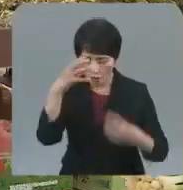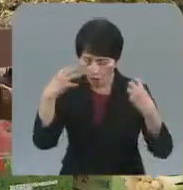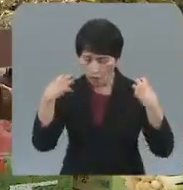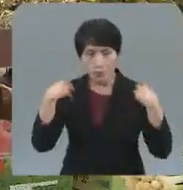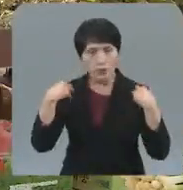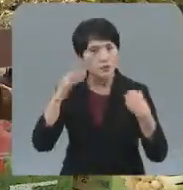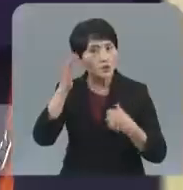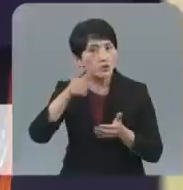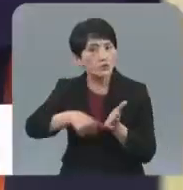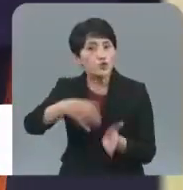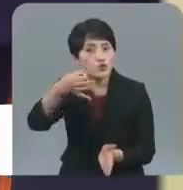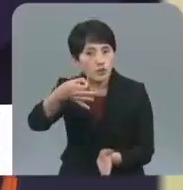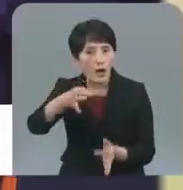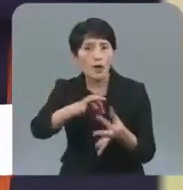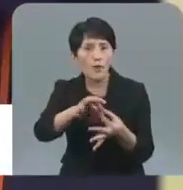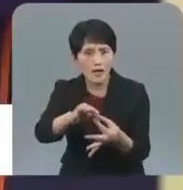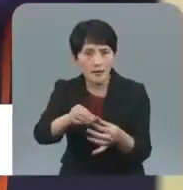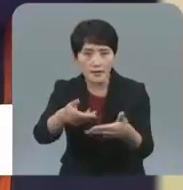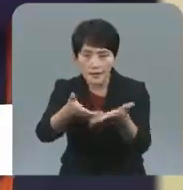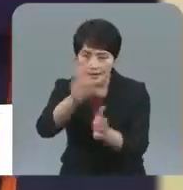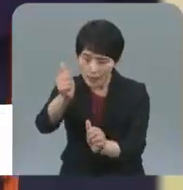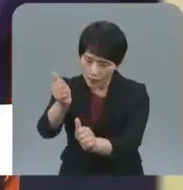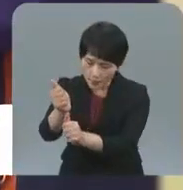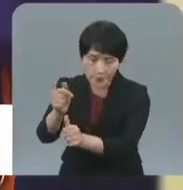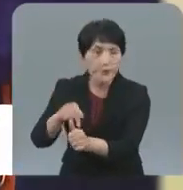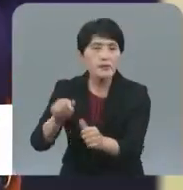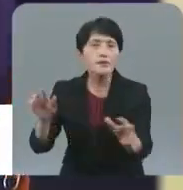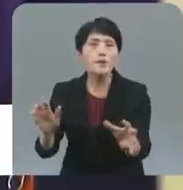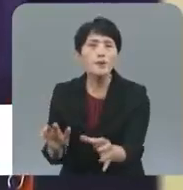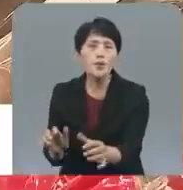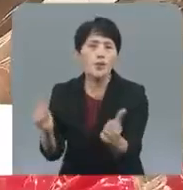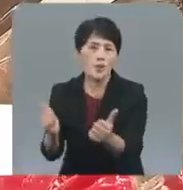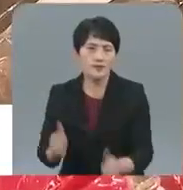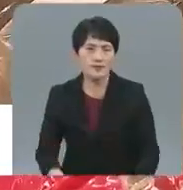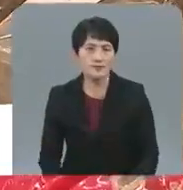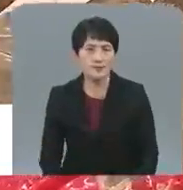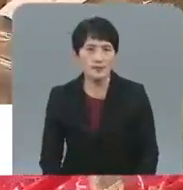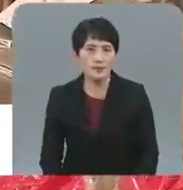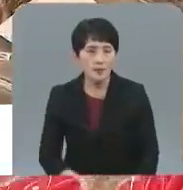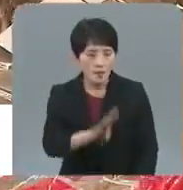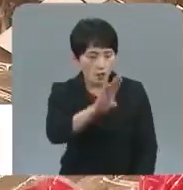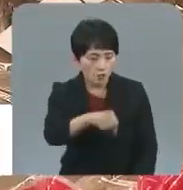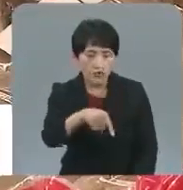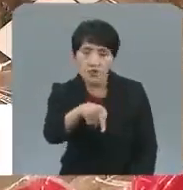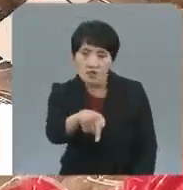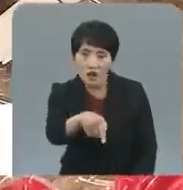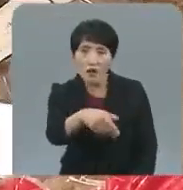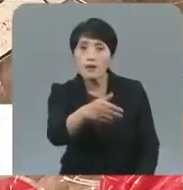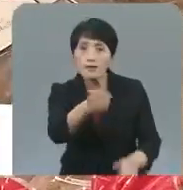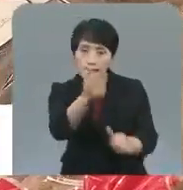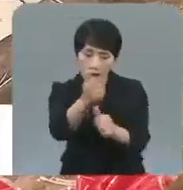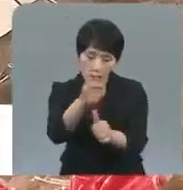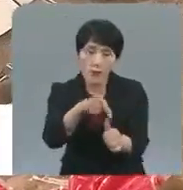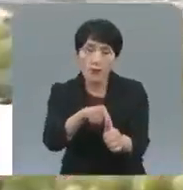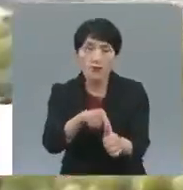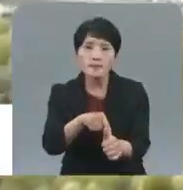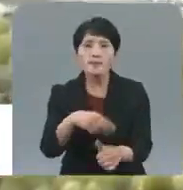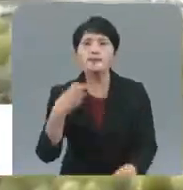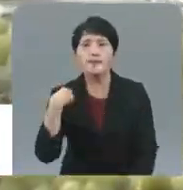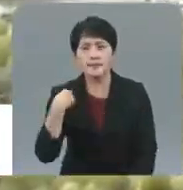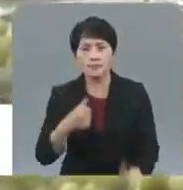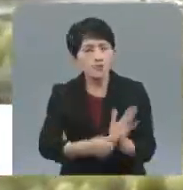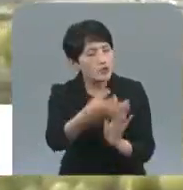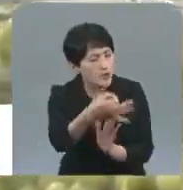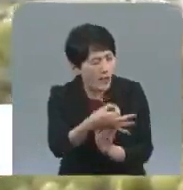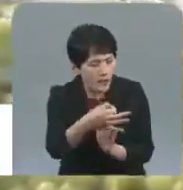政府动用所有政策手段稳定物价，不仅召开各部门次官出席的物价会议，并指定了专门负责面